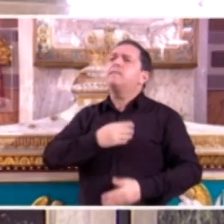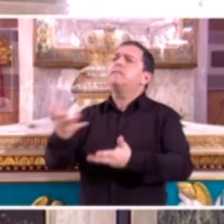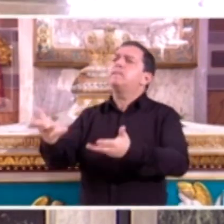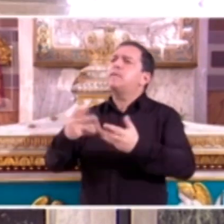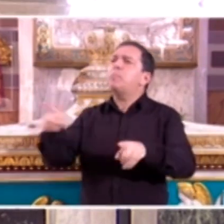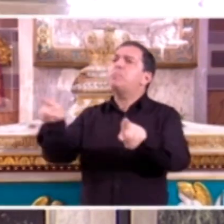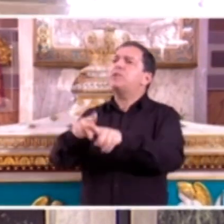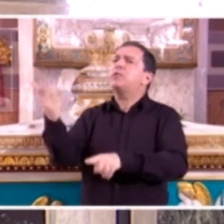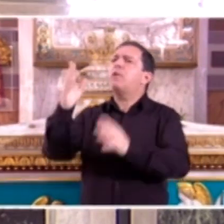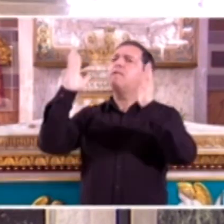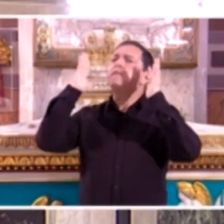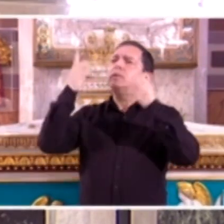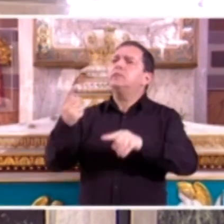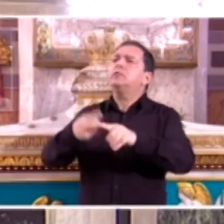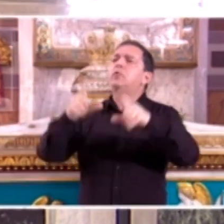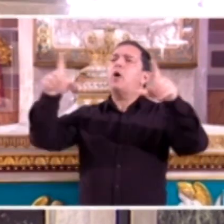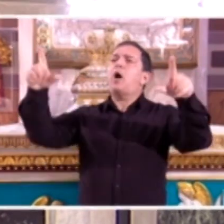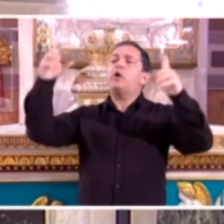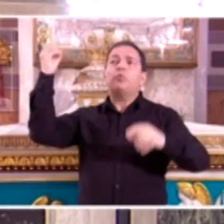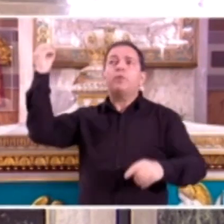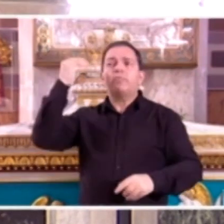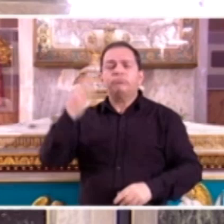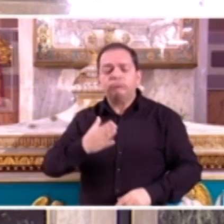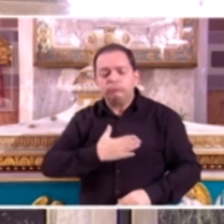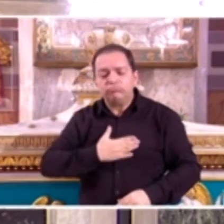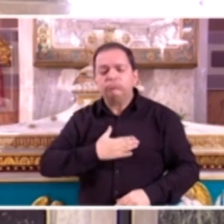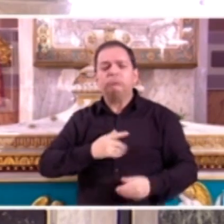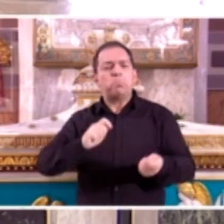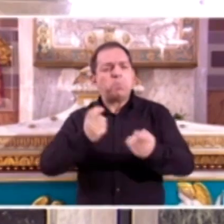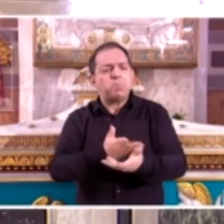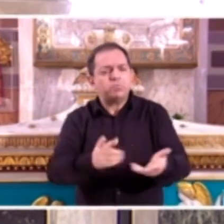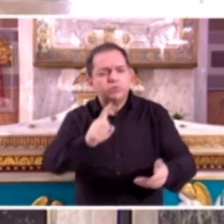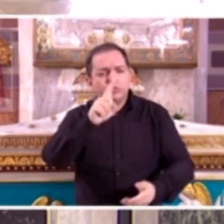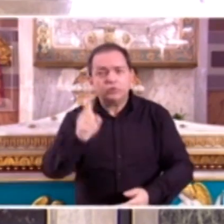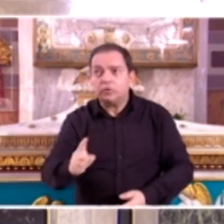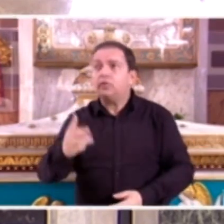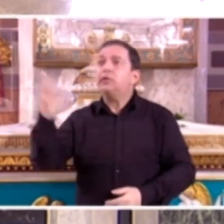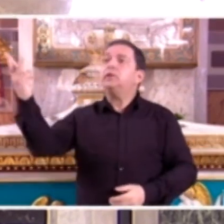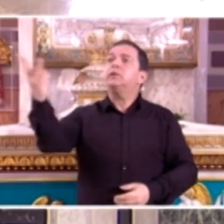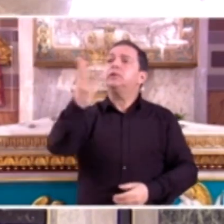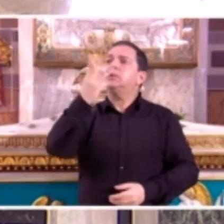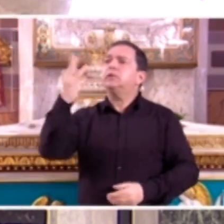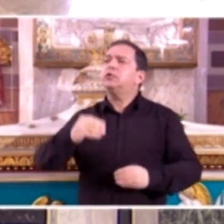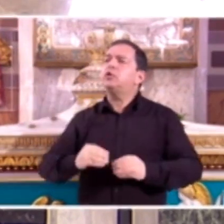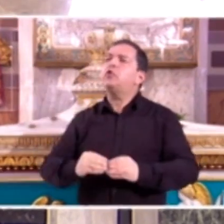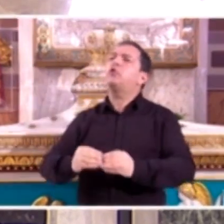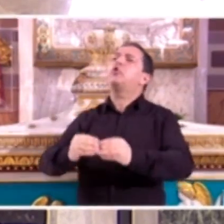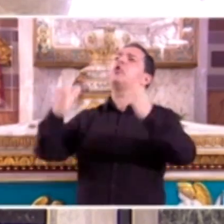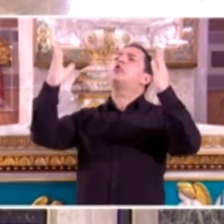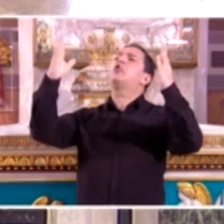στην το Παναγίο και αγαθό και ζωπιό σου πνεύματι, νυν και αΐ και εις